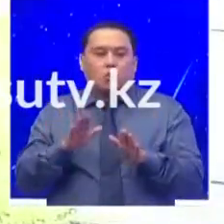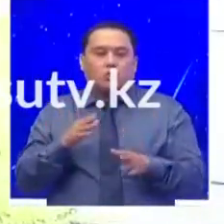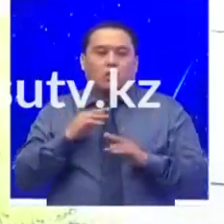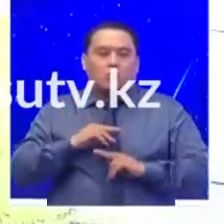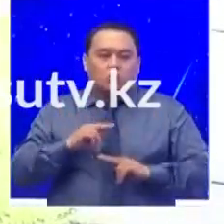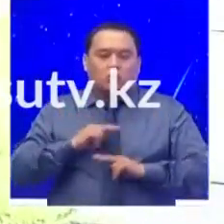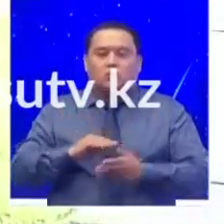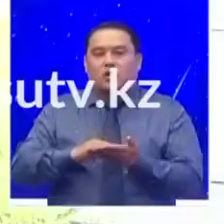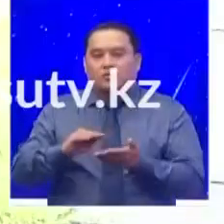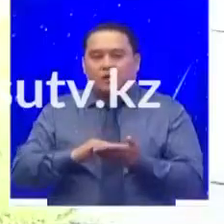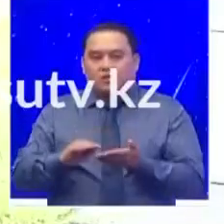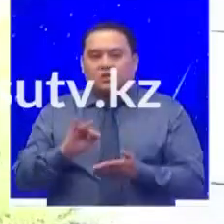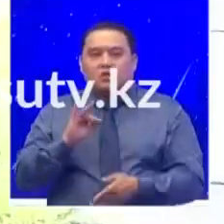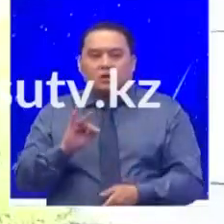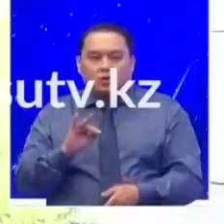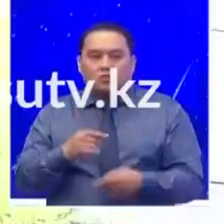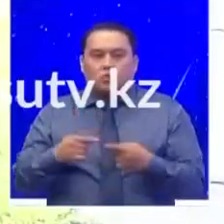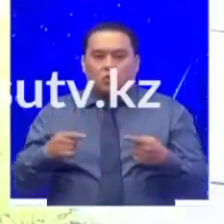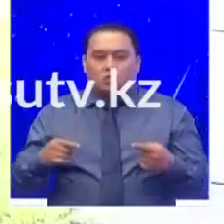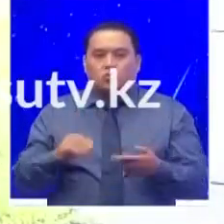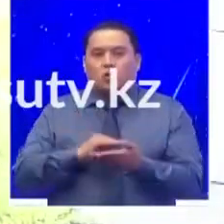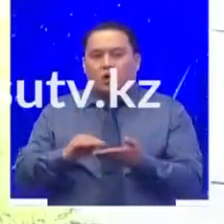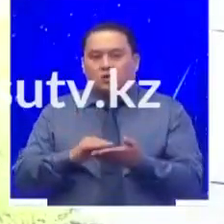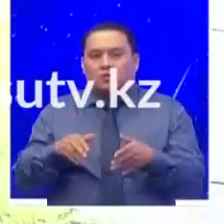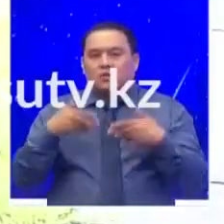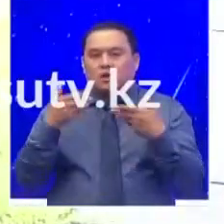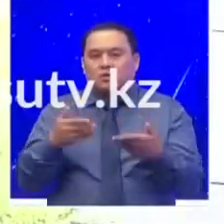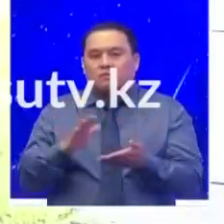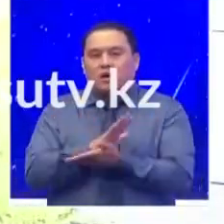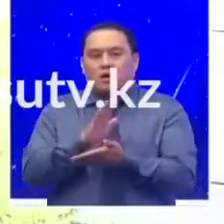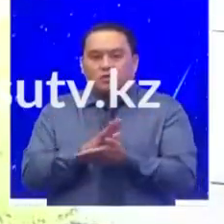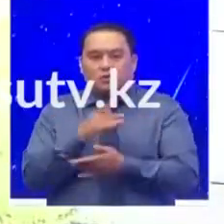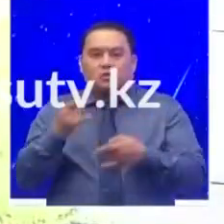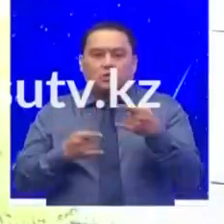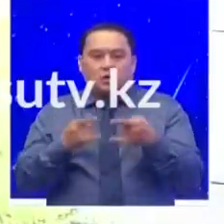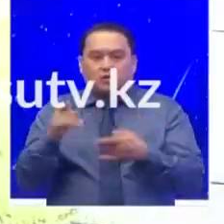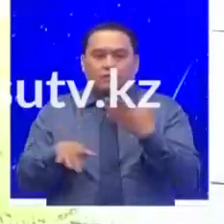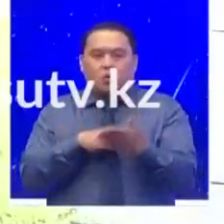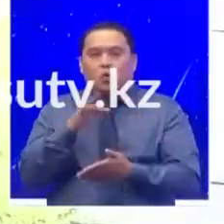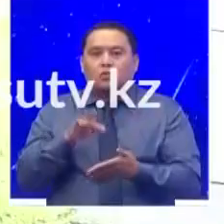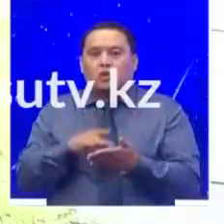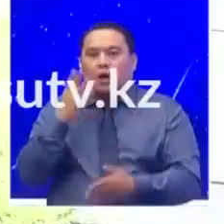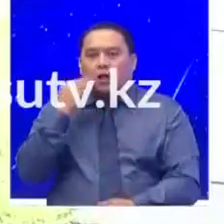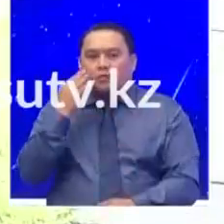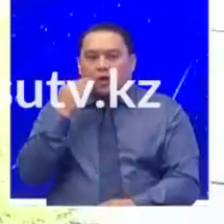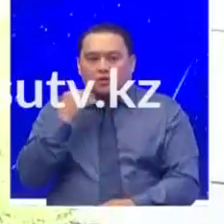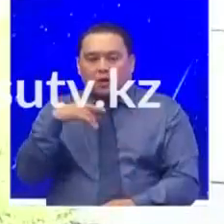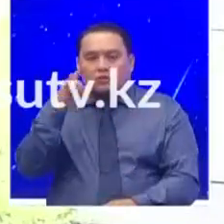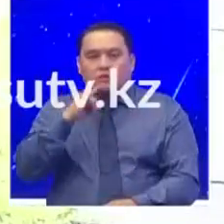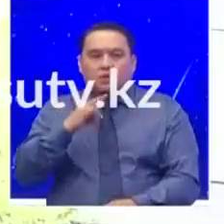работники местных средств массовой информации, но и журналисты, представляющие газеты и телевидение города Алматы,